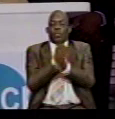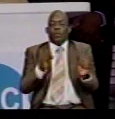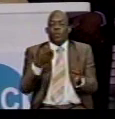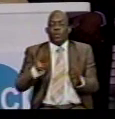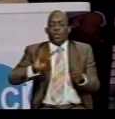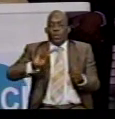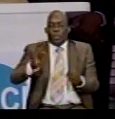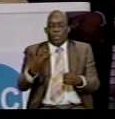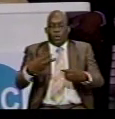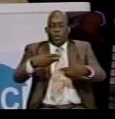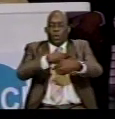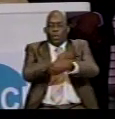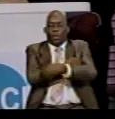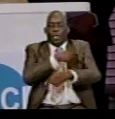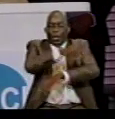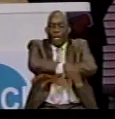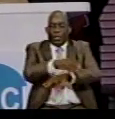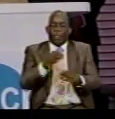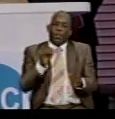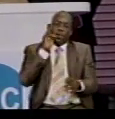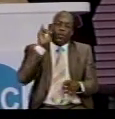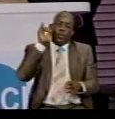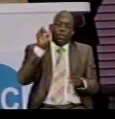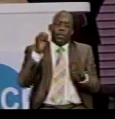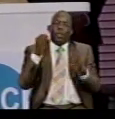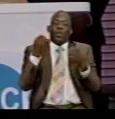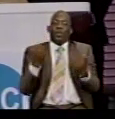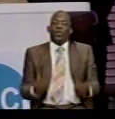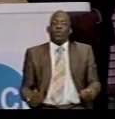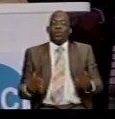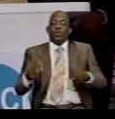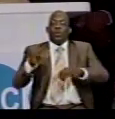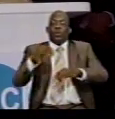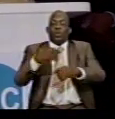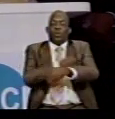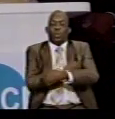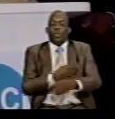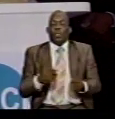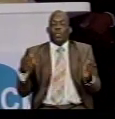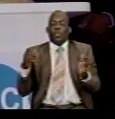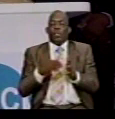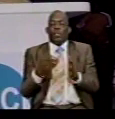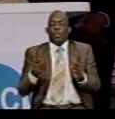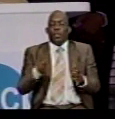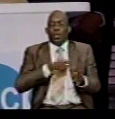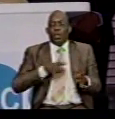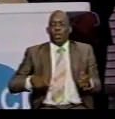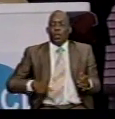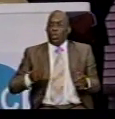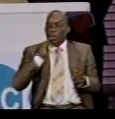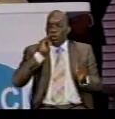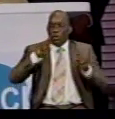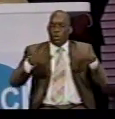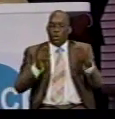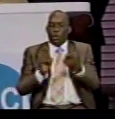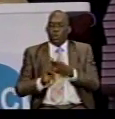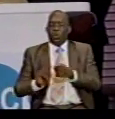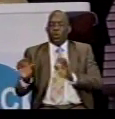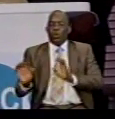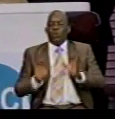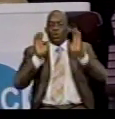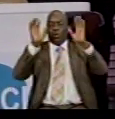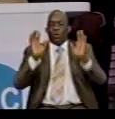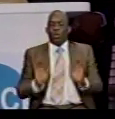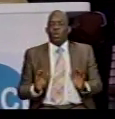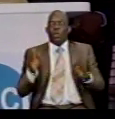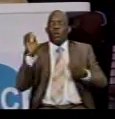yesterday, la deuxième nuit hier, today again, aujourd'hui encore, the Lord is going to do wonders. Le Seigneur fera des merveilles. Oh Lord, we thank you.